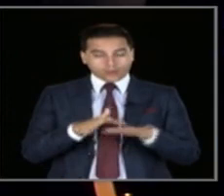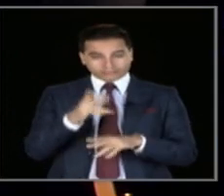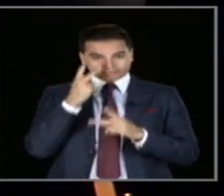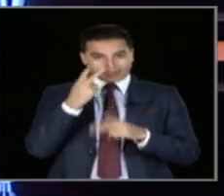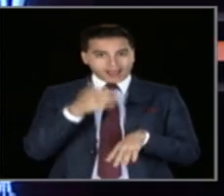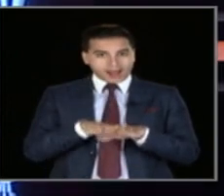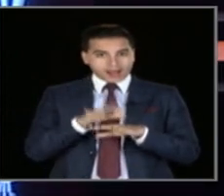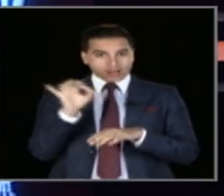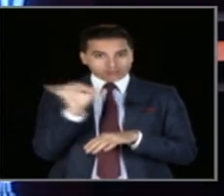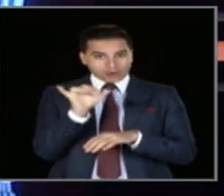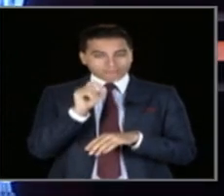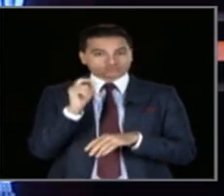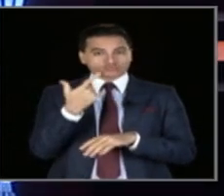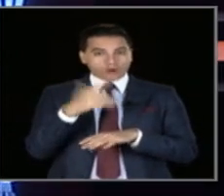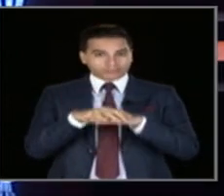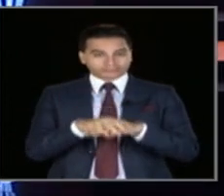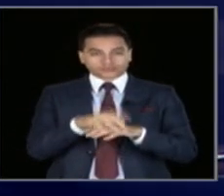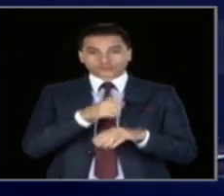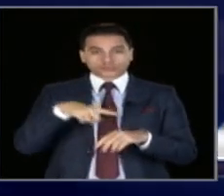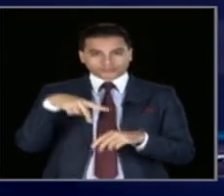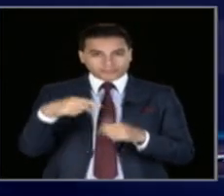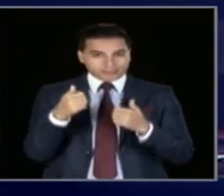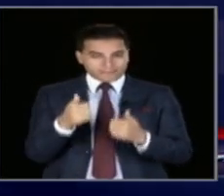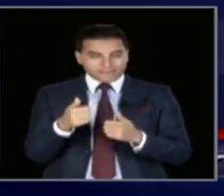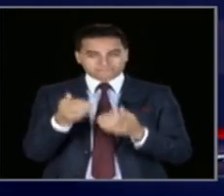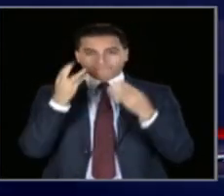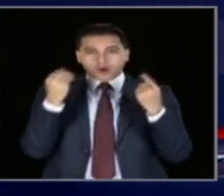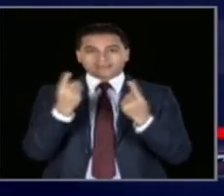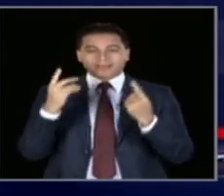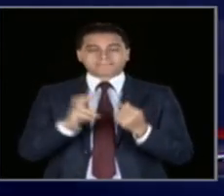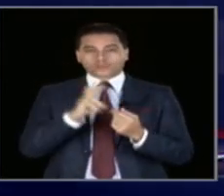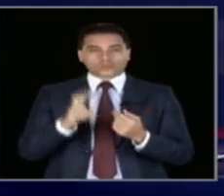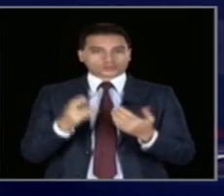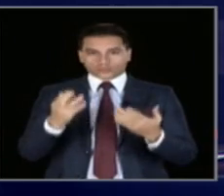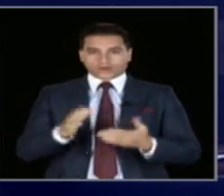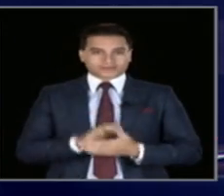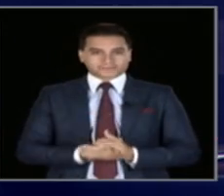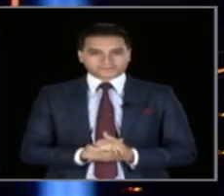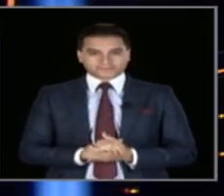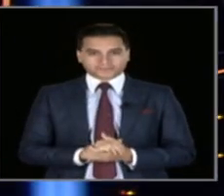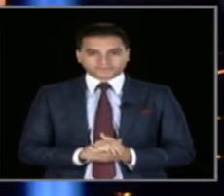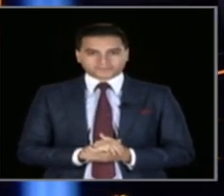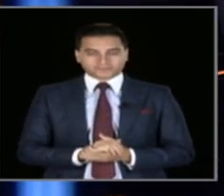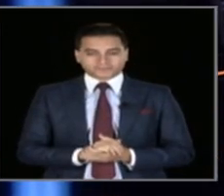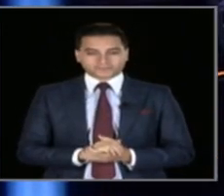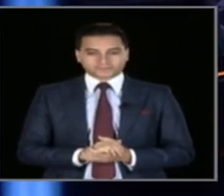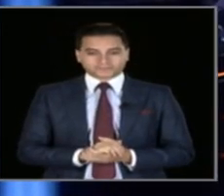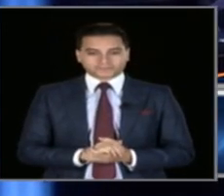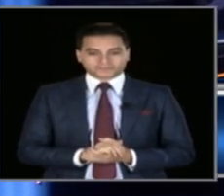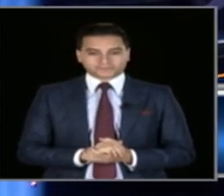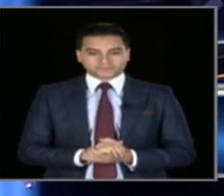على السرعة، ليكم انتوا التمانية. معلومات عامة، والسؤال هو